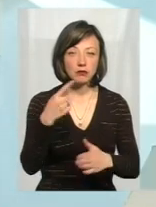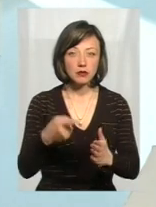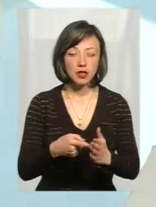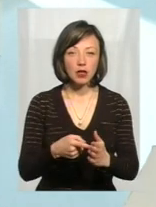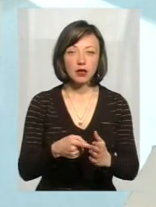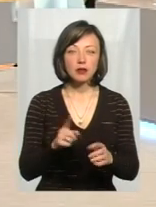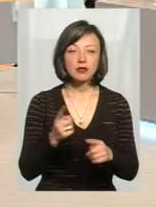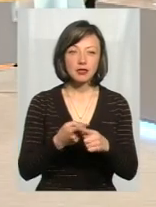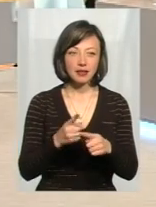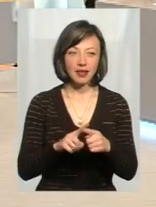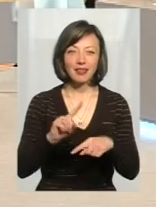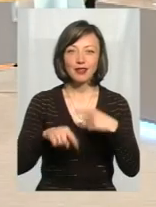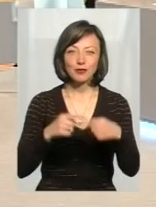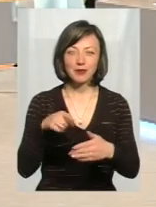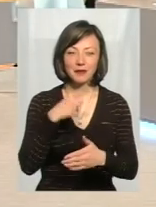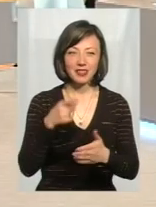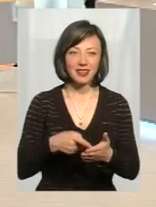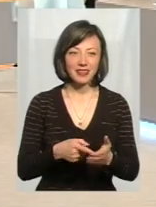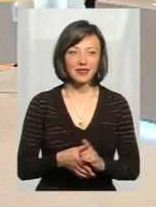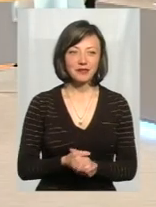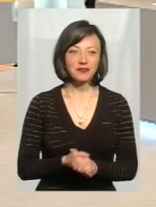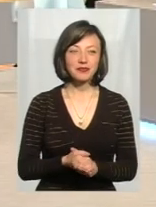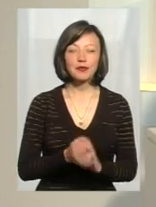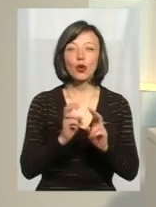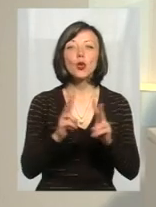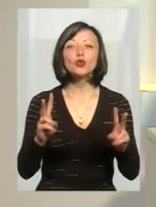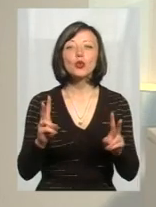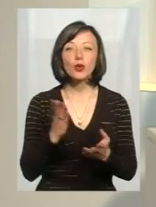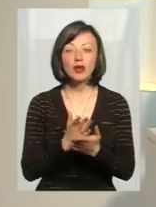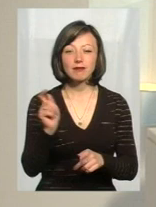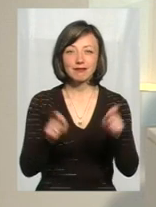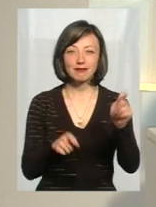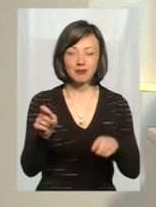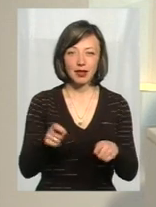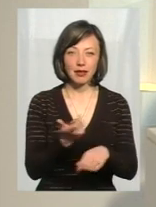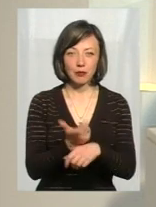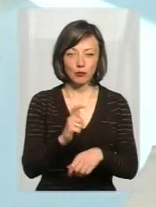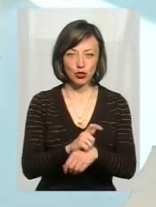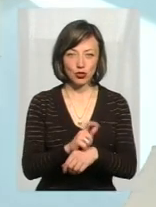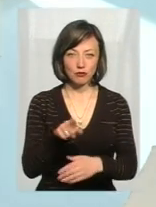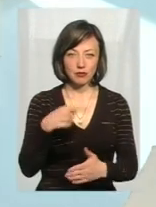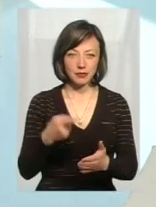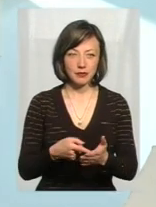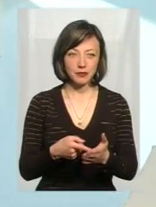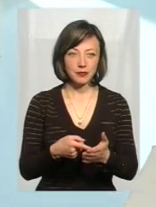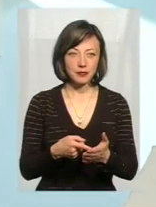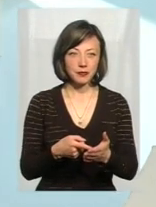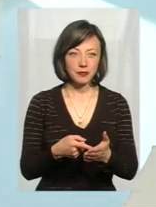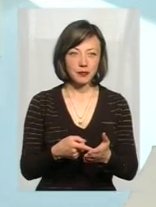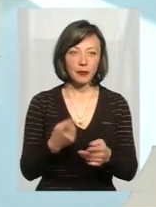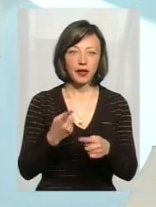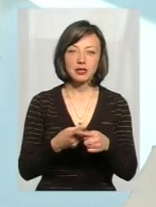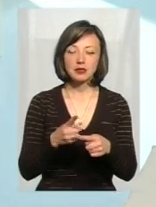Що цікаво? Зняли моє наступне питання з язика. Мені теж цікаво, хто створює найбільший потік. Так.